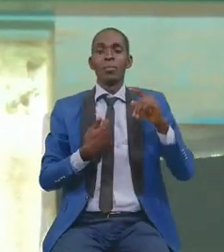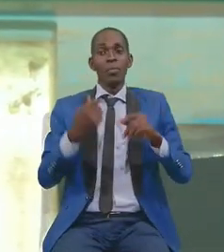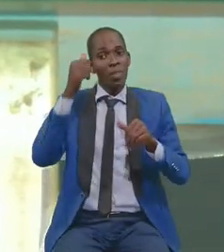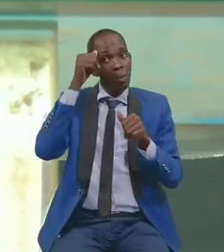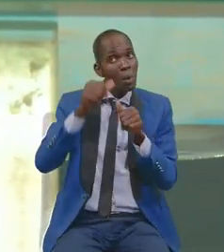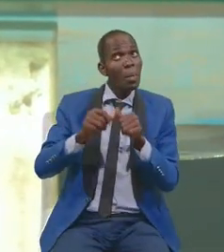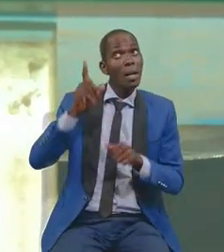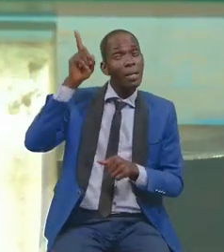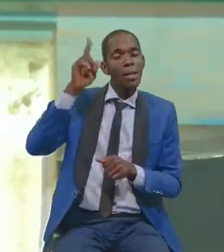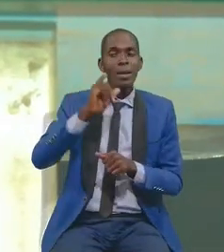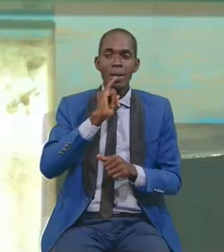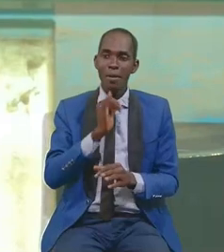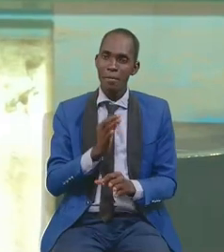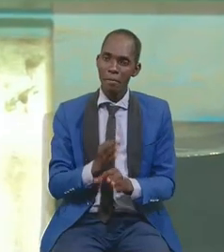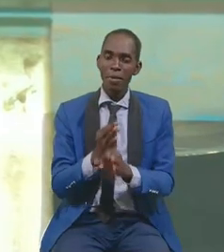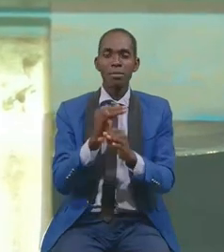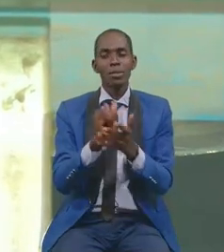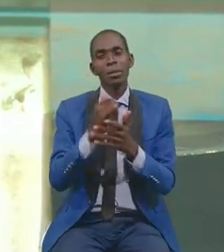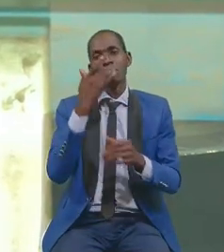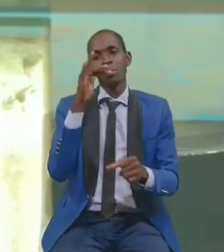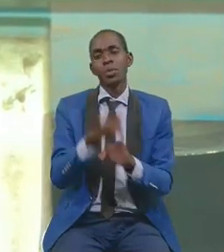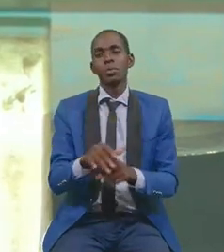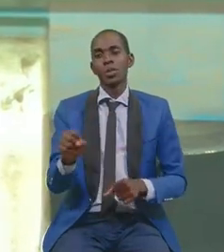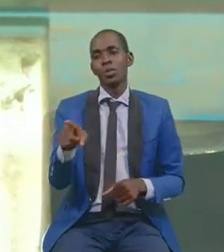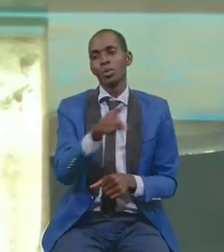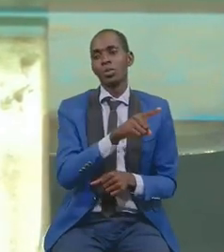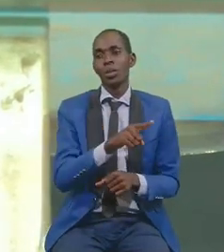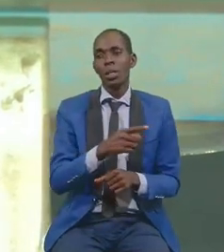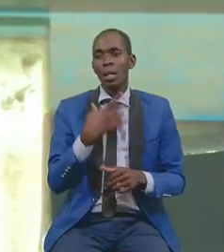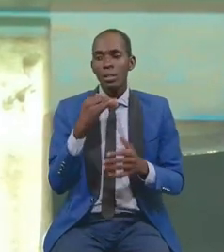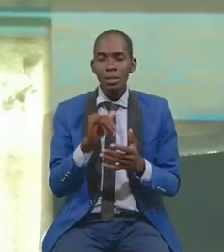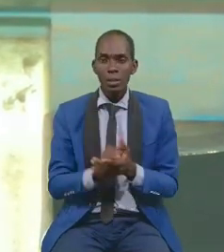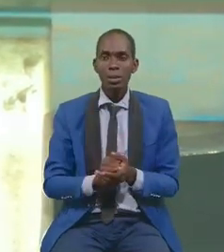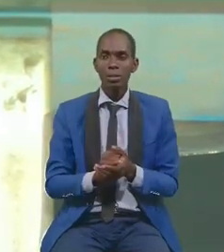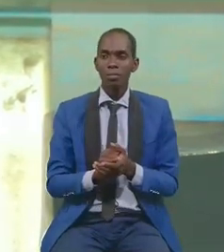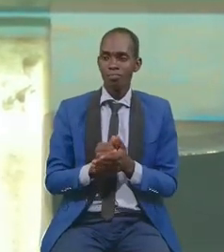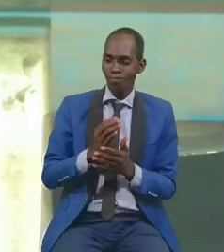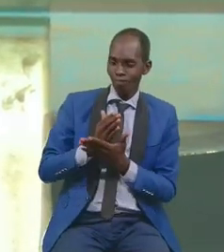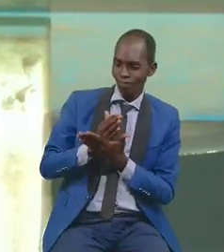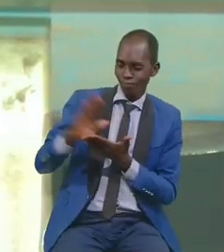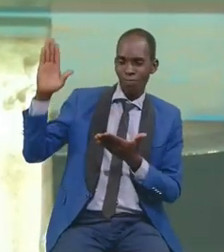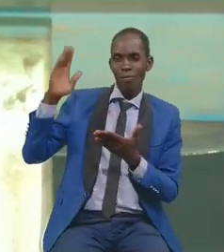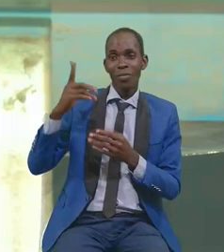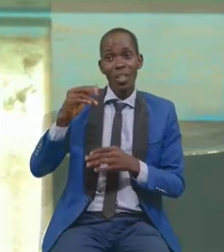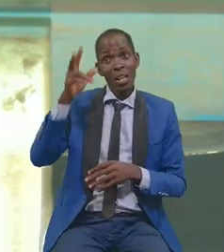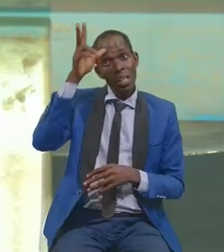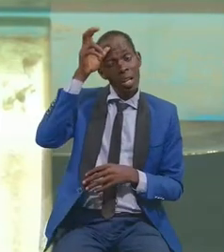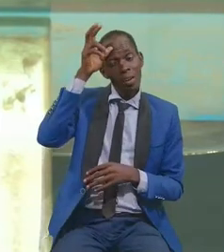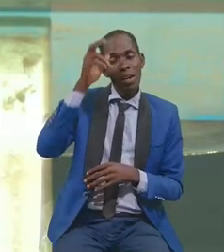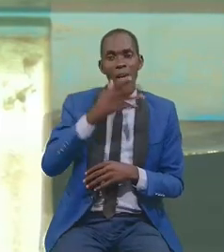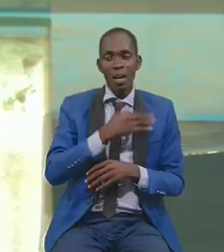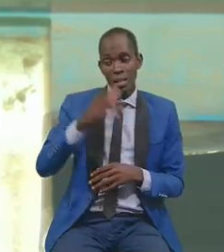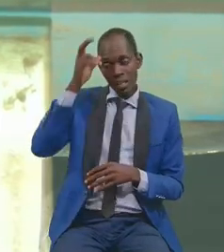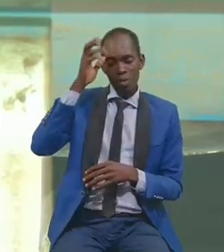la promesse est fidèle. Et dit que résistez au diable et il fuira loin de